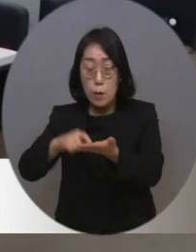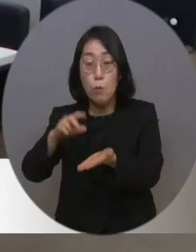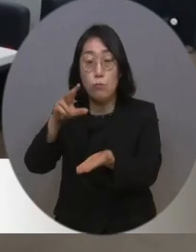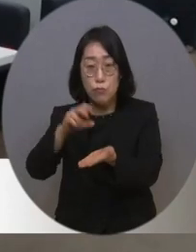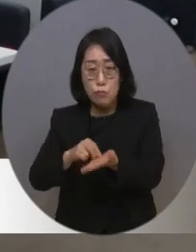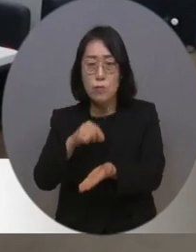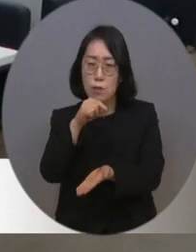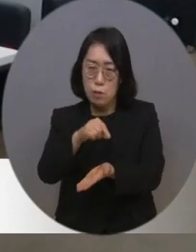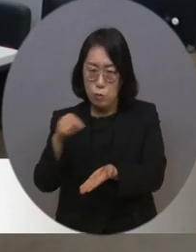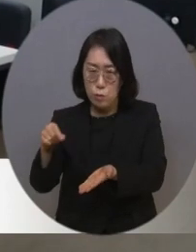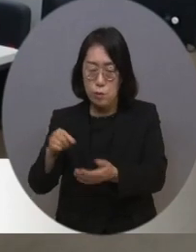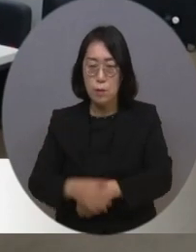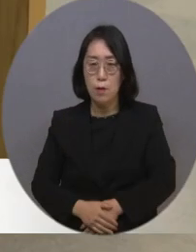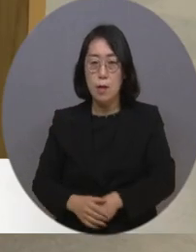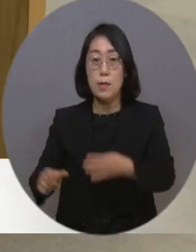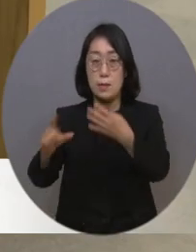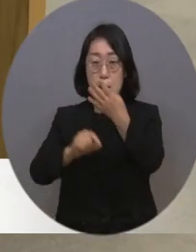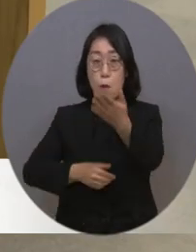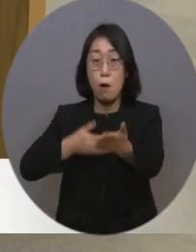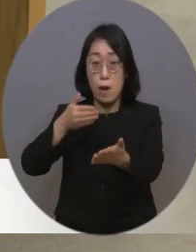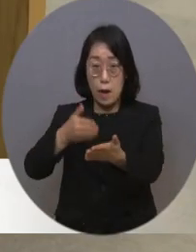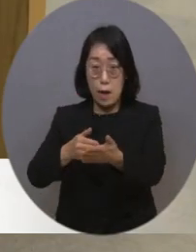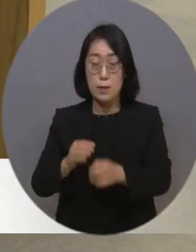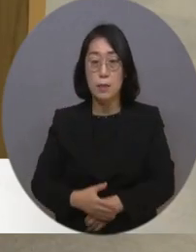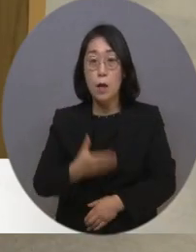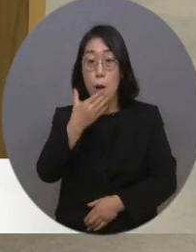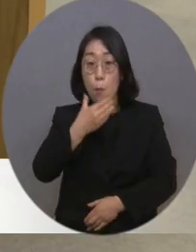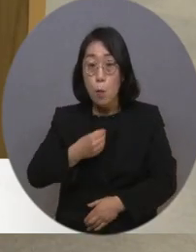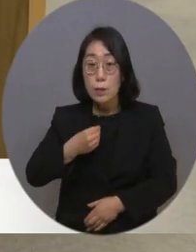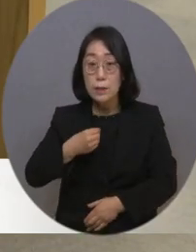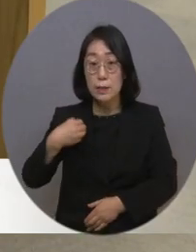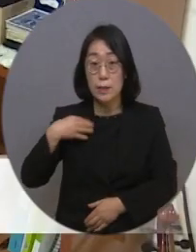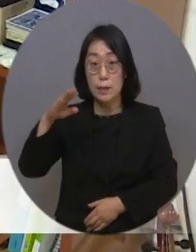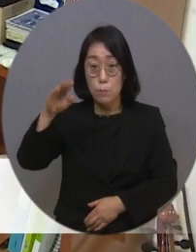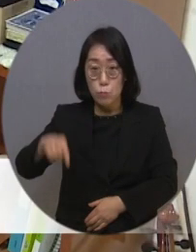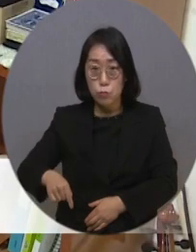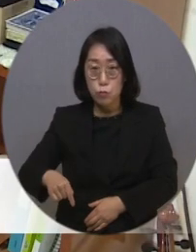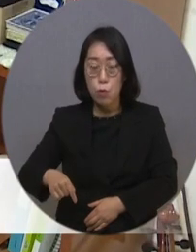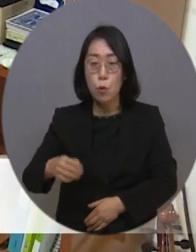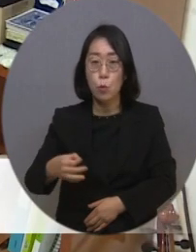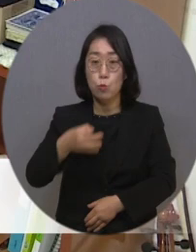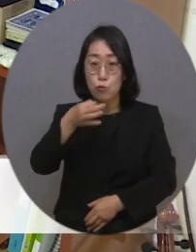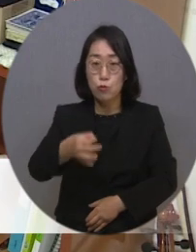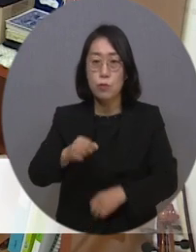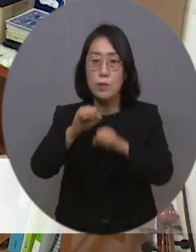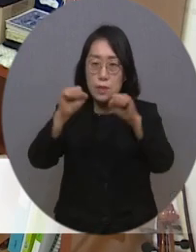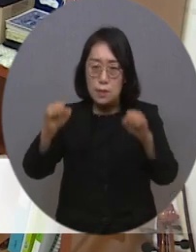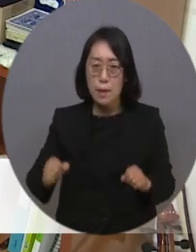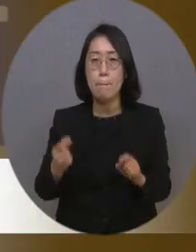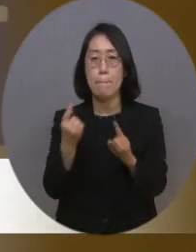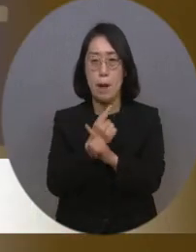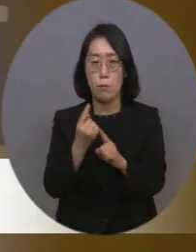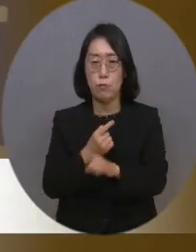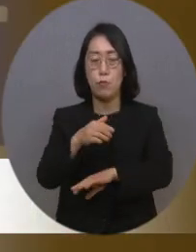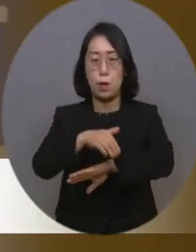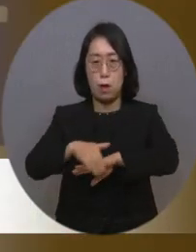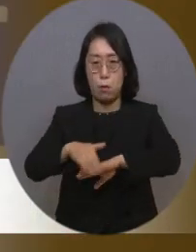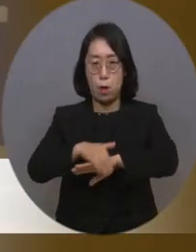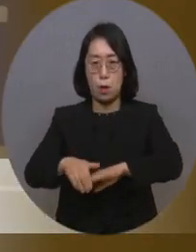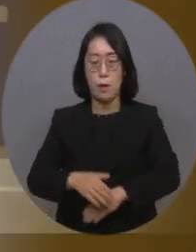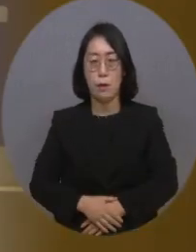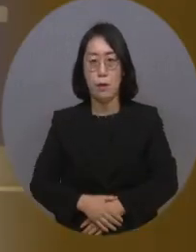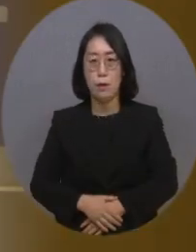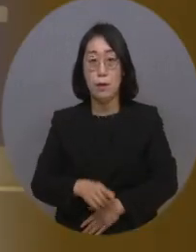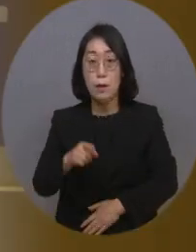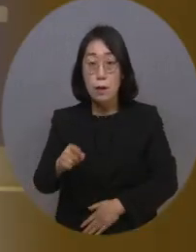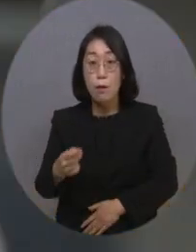등을 중심으로 오는 4월까지 복지부 소관 보조금 관리 체계 개편안도 마련할 예정입니다.